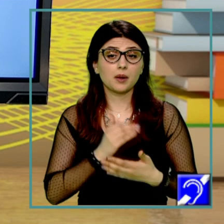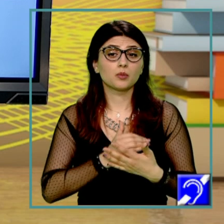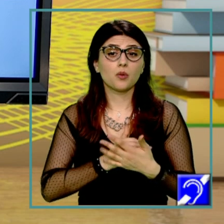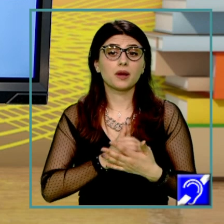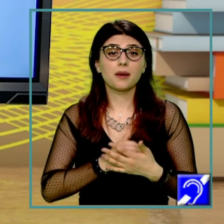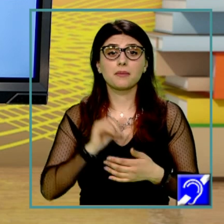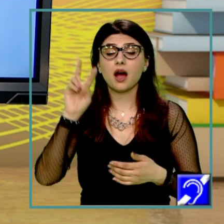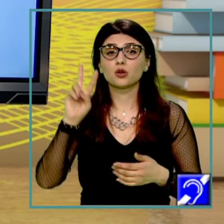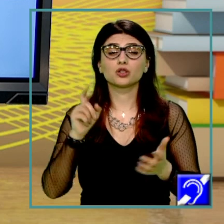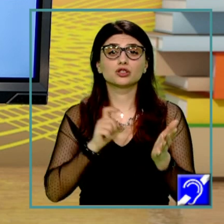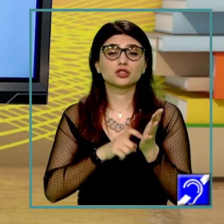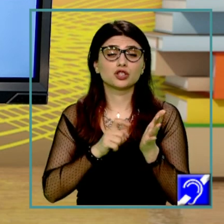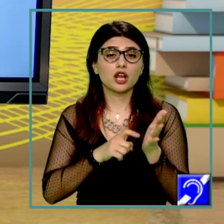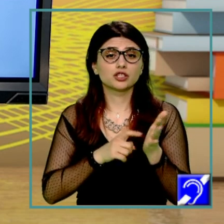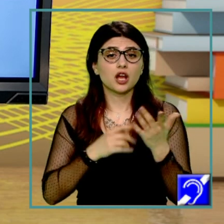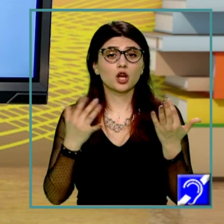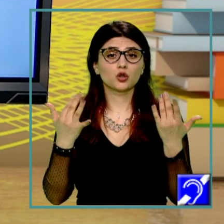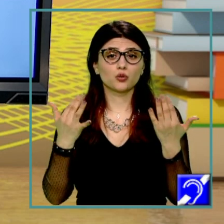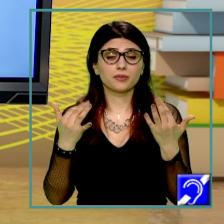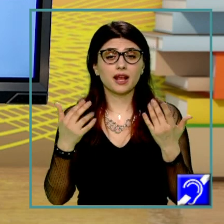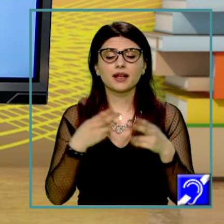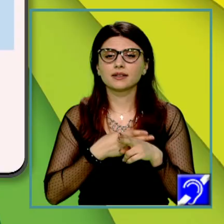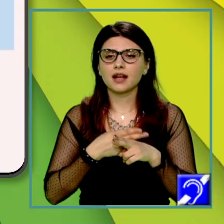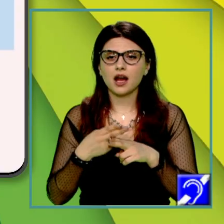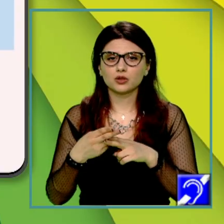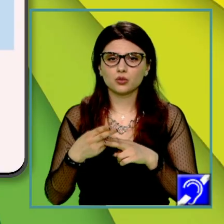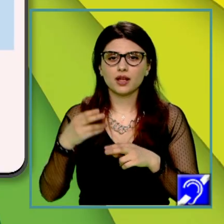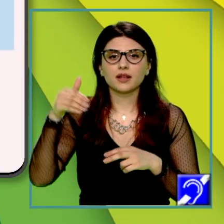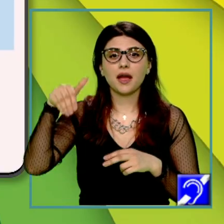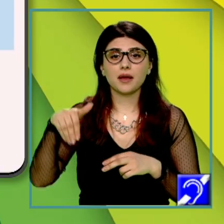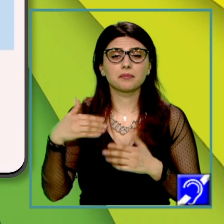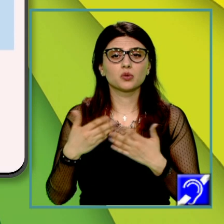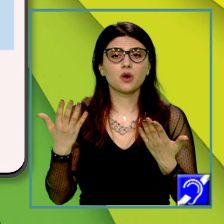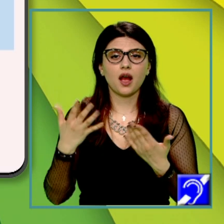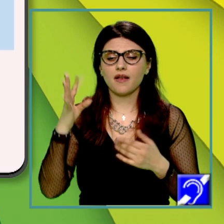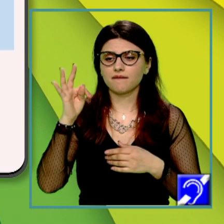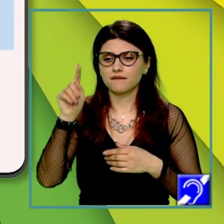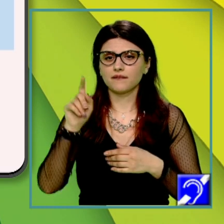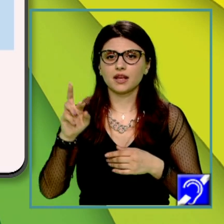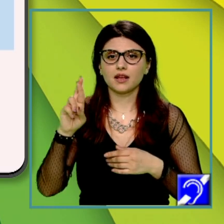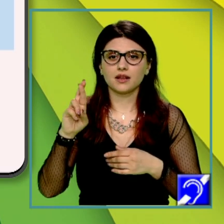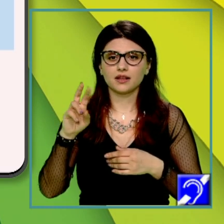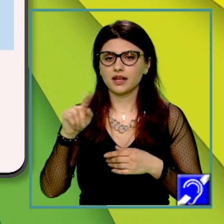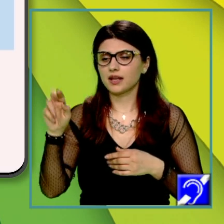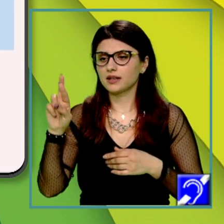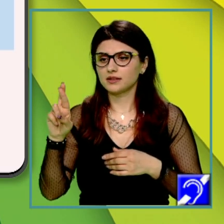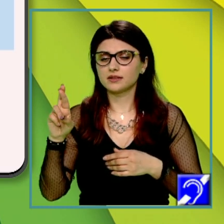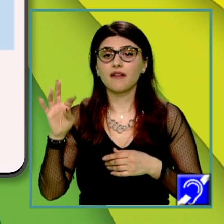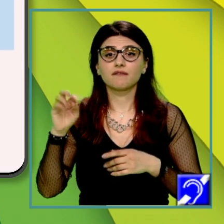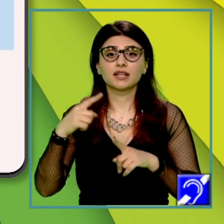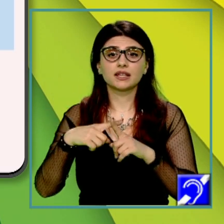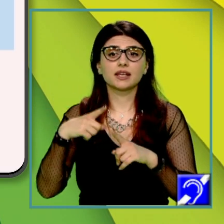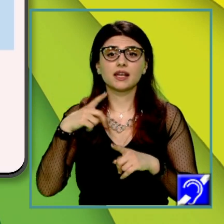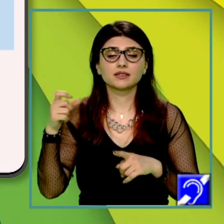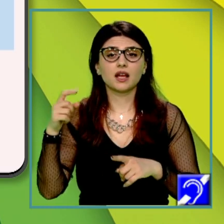dori se cere determinarea numerelor naturale m pentru care e funcția f definită pe r cu valori in r f de x